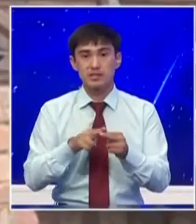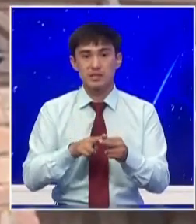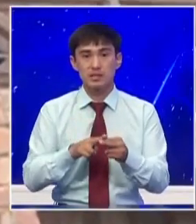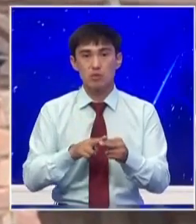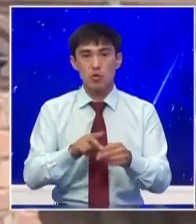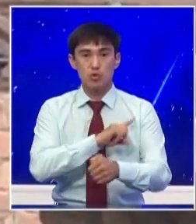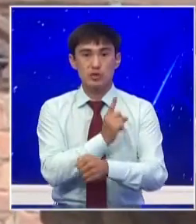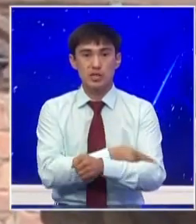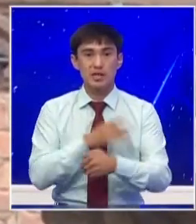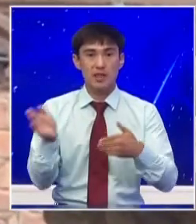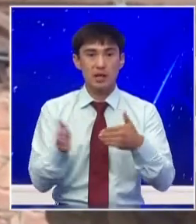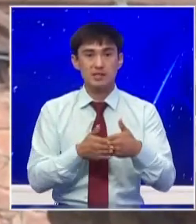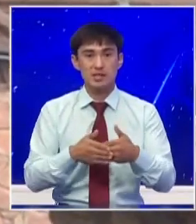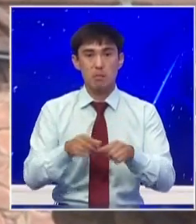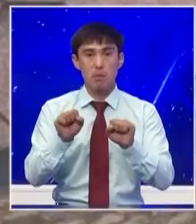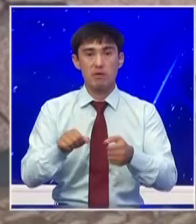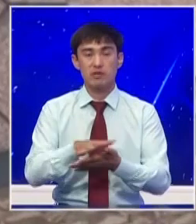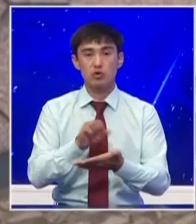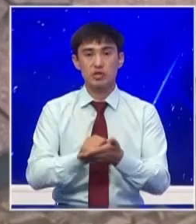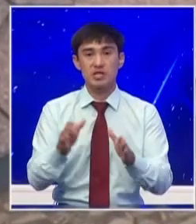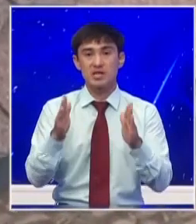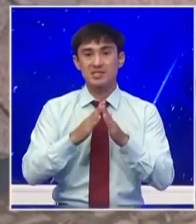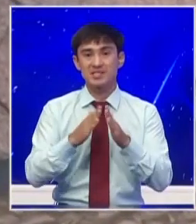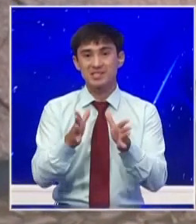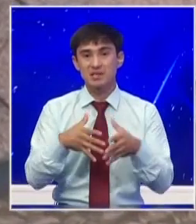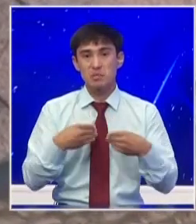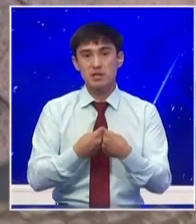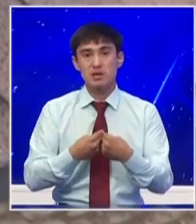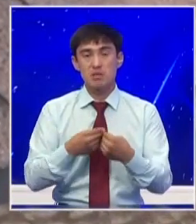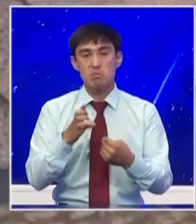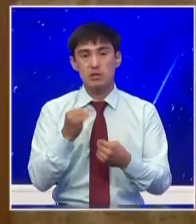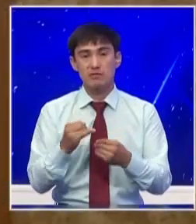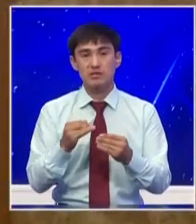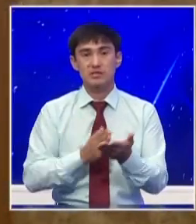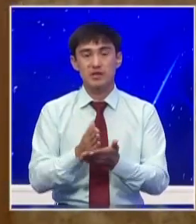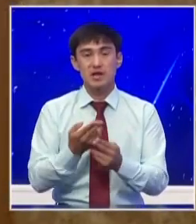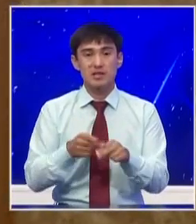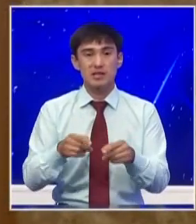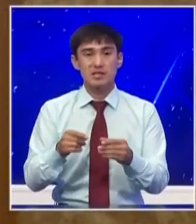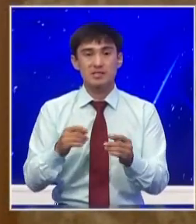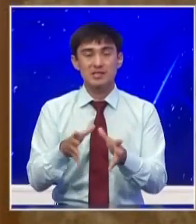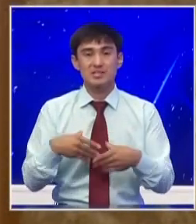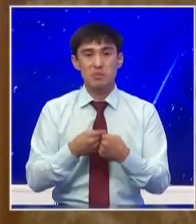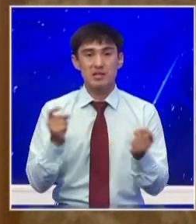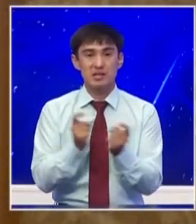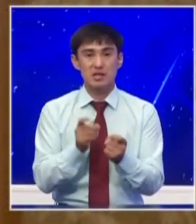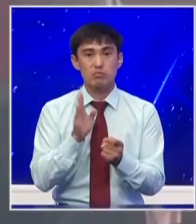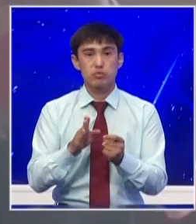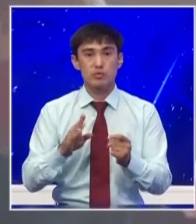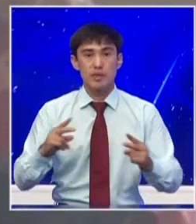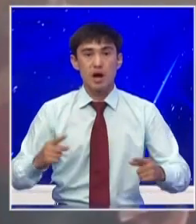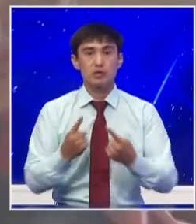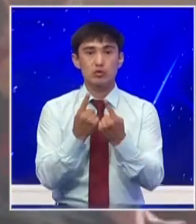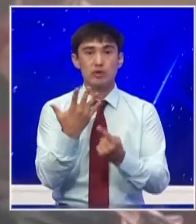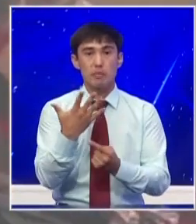этим усилено наказание по правонарушениям в семейно-бытовой сфере. Так, за семейный скандал абьюзер будет арестован на 5 суток,